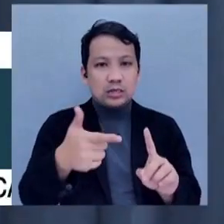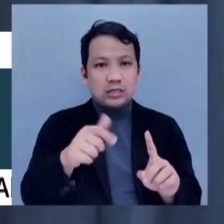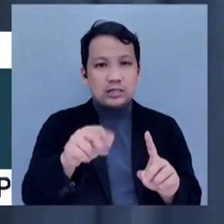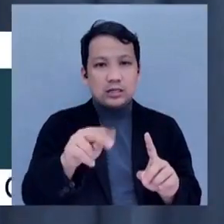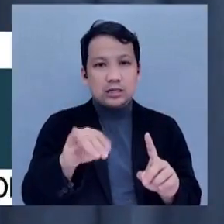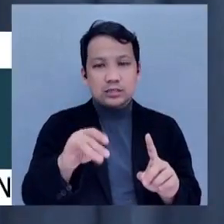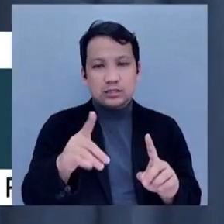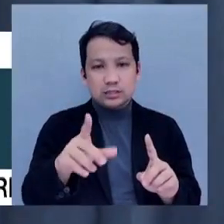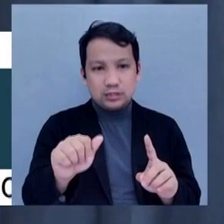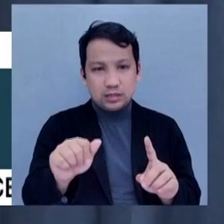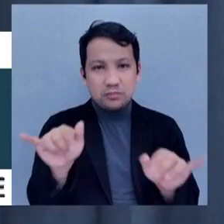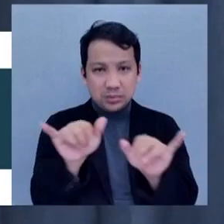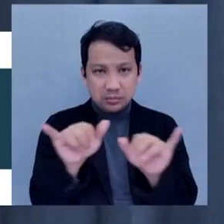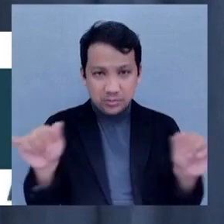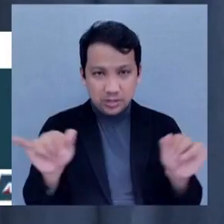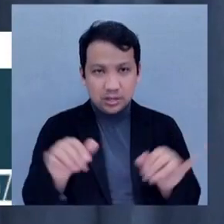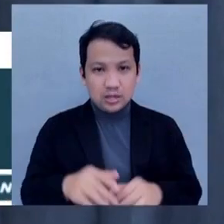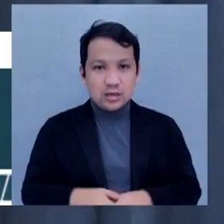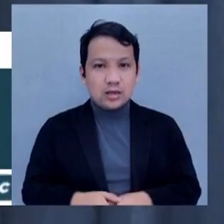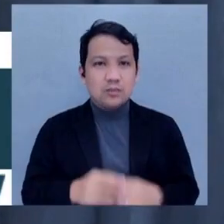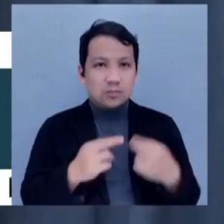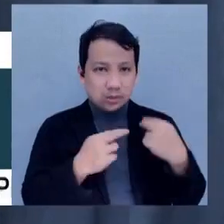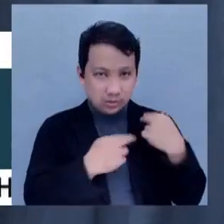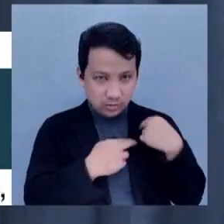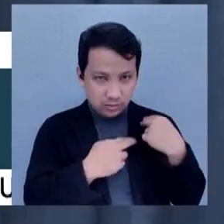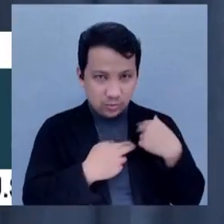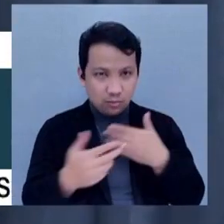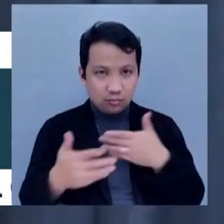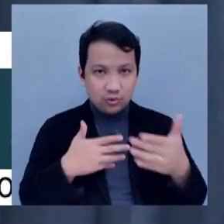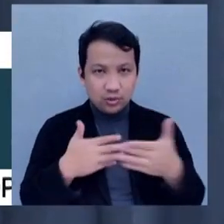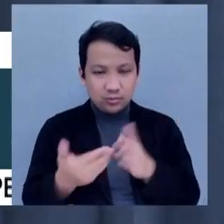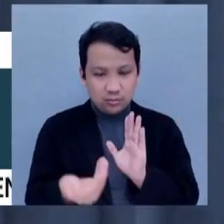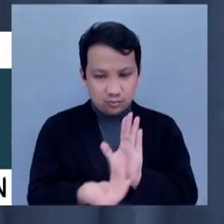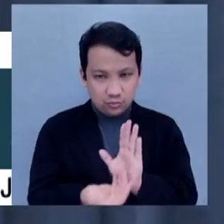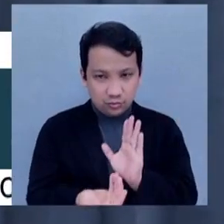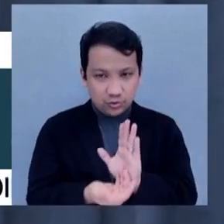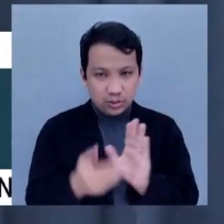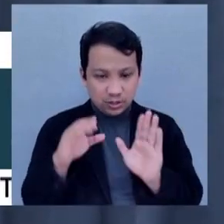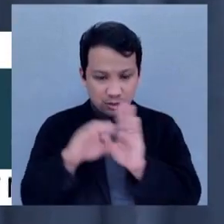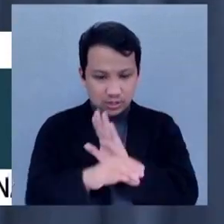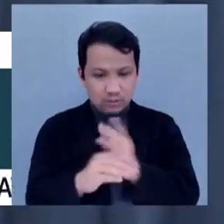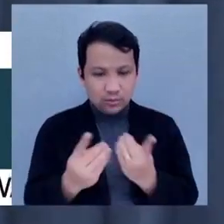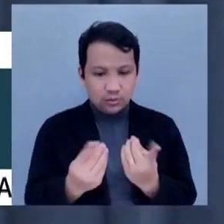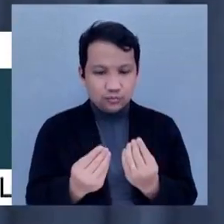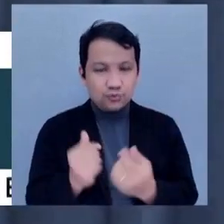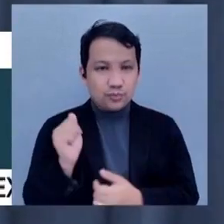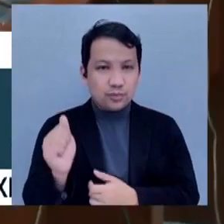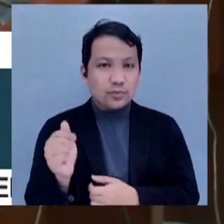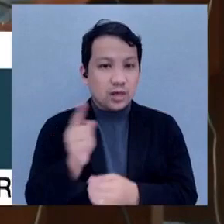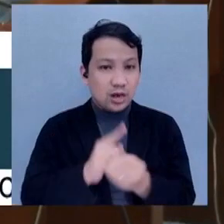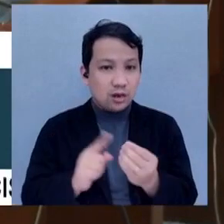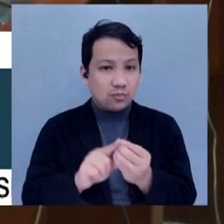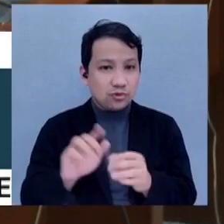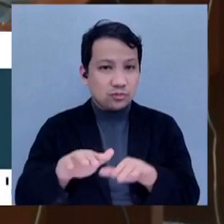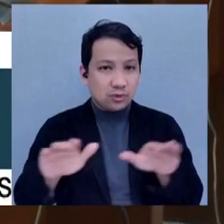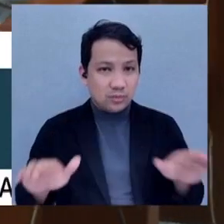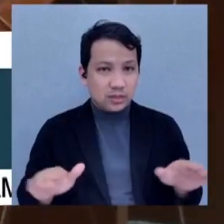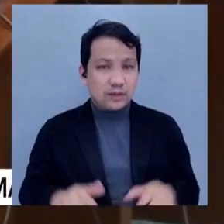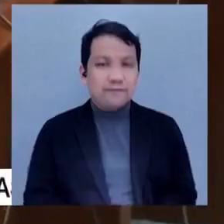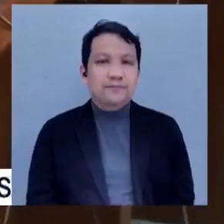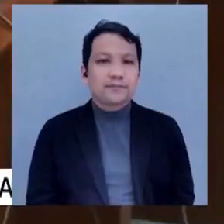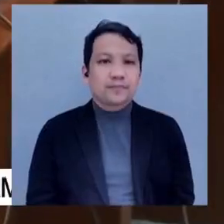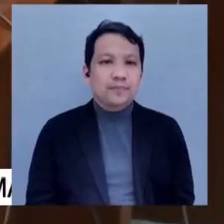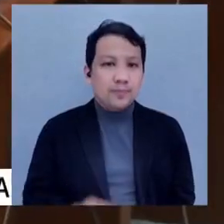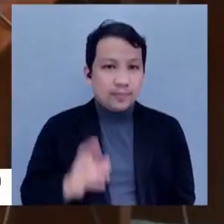pareho silang liable sa kung anong mapatunay mga krimeng ginawa, lalo na dun sa mga bata. Senator Ronald De La